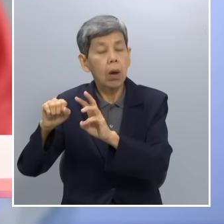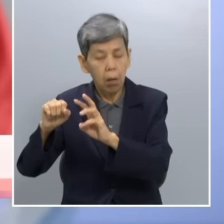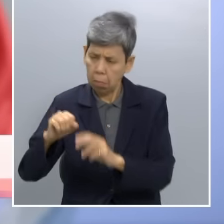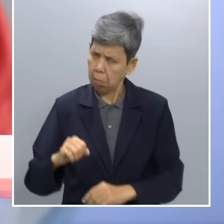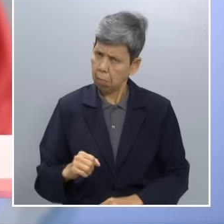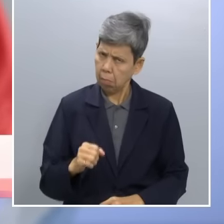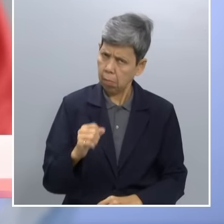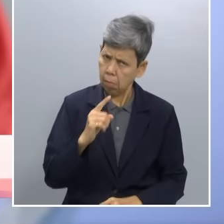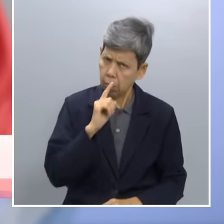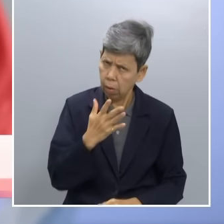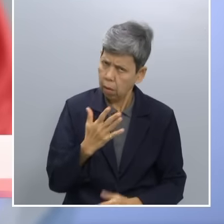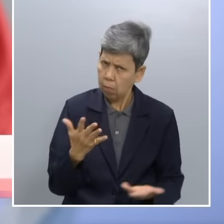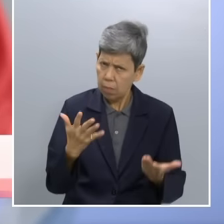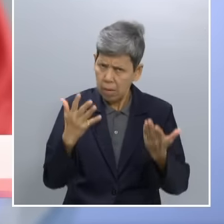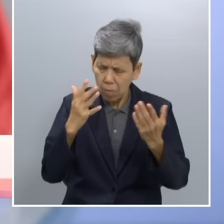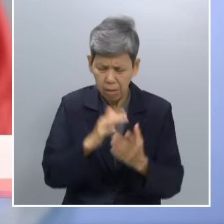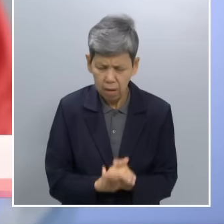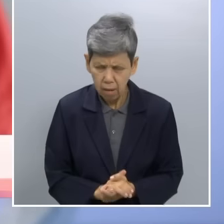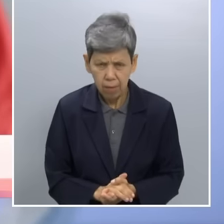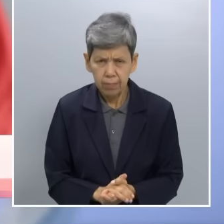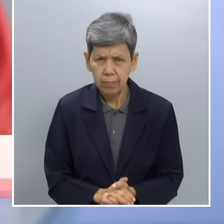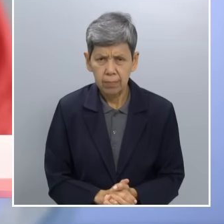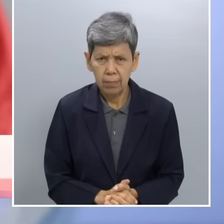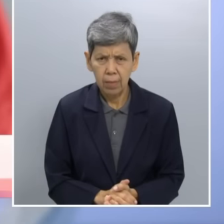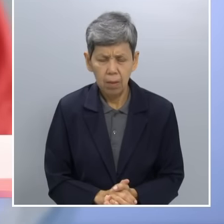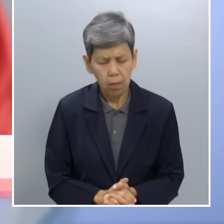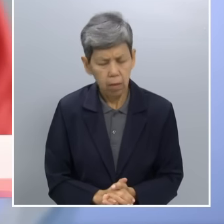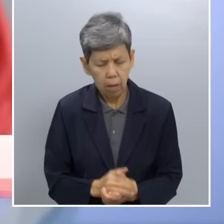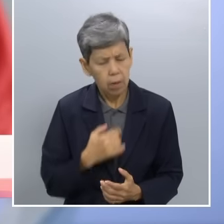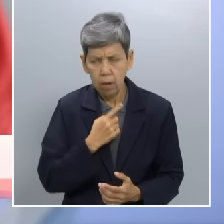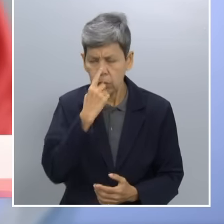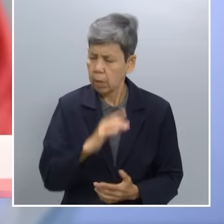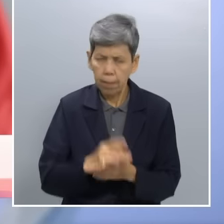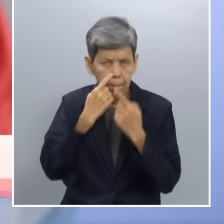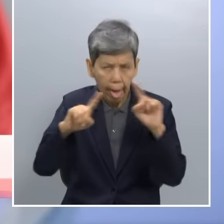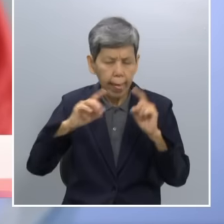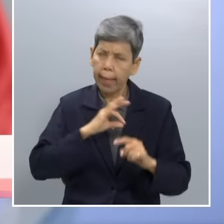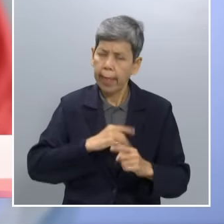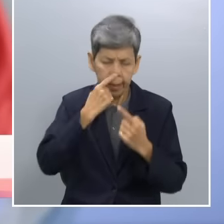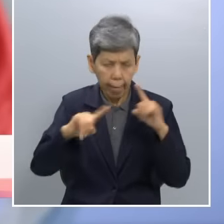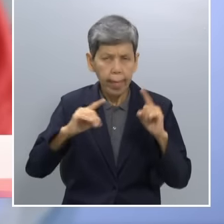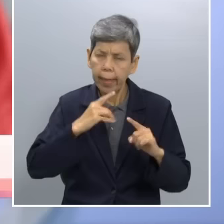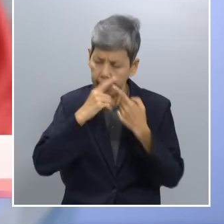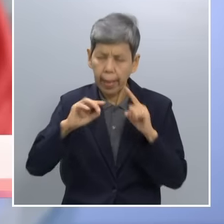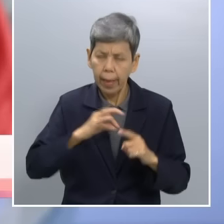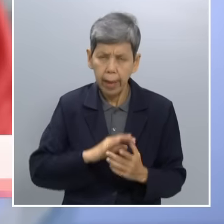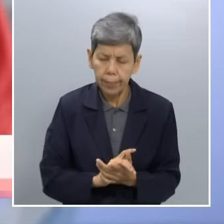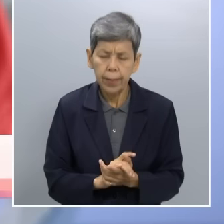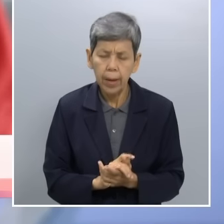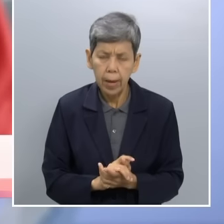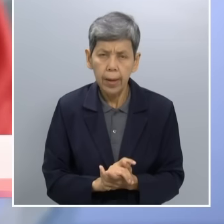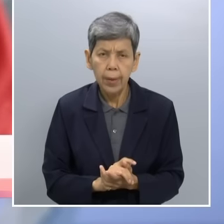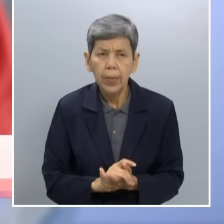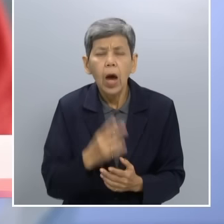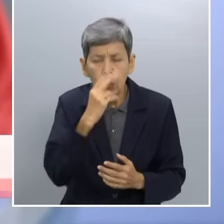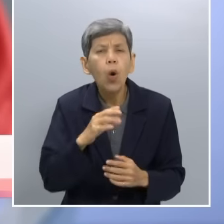เป็นไปได้มั้ยอ่ะถามอนี้ก่อนโคตรงงขออภัยอันนี้ขอผู้ชมนะอันนี้งอันนี้งงแรกแล้วนะอ่ะไม่เป็นไรไม่ว่ากันมัน